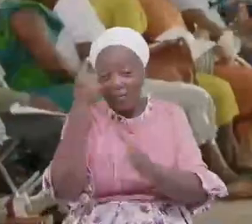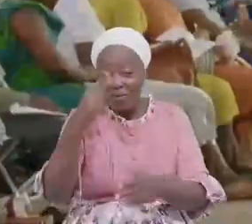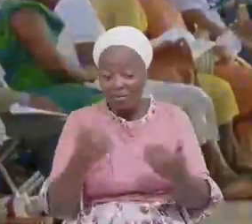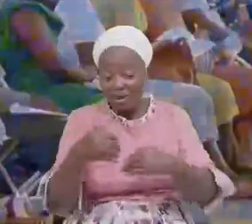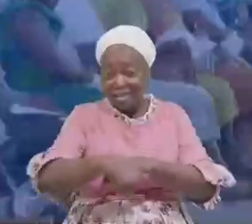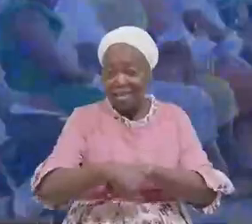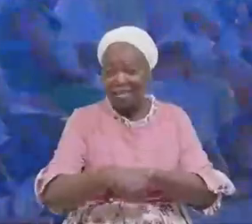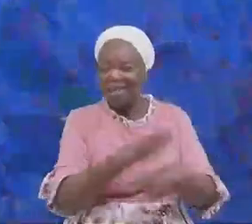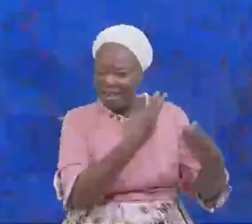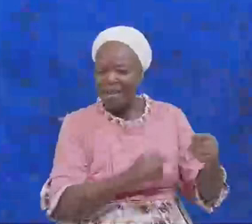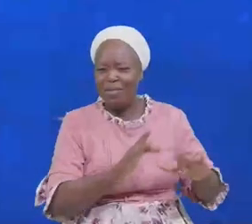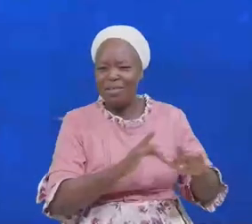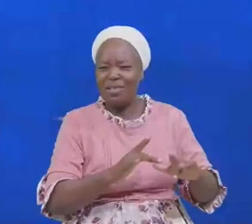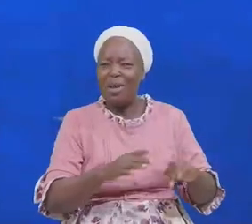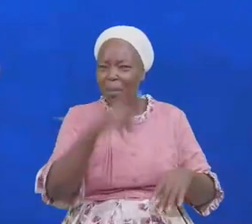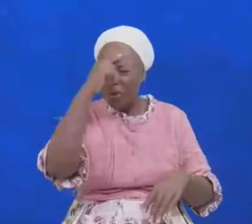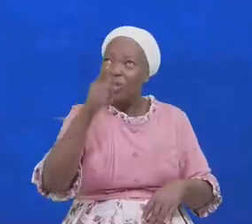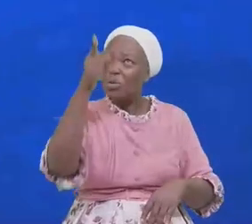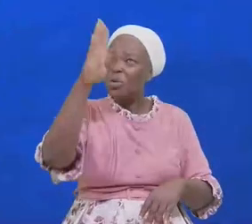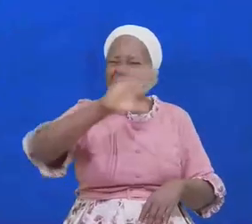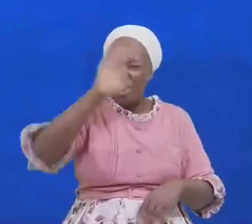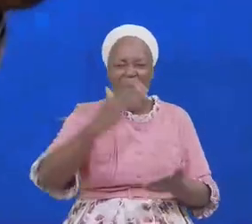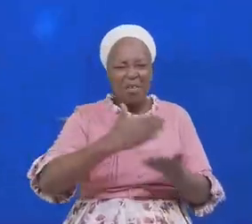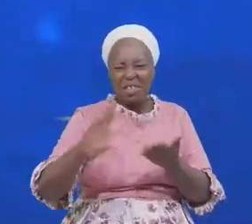Il ne rejette personne.